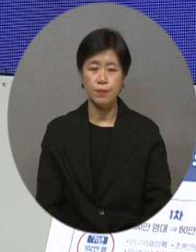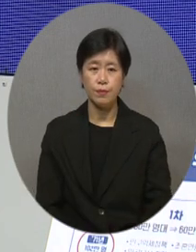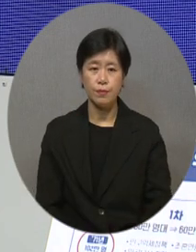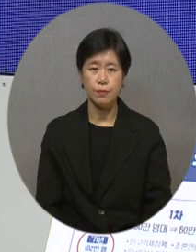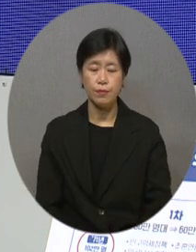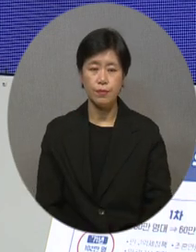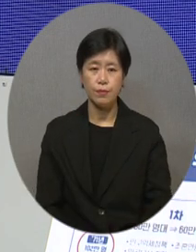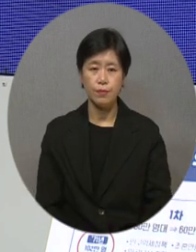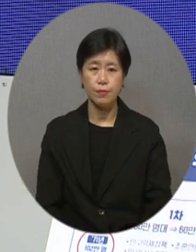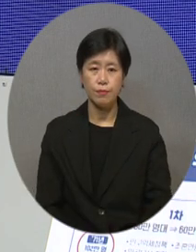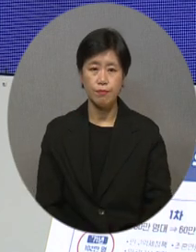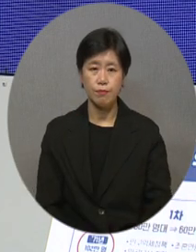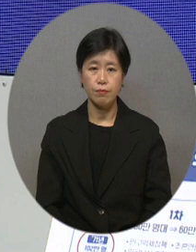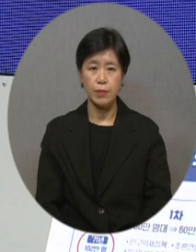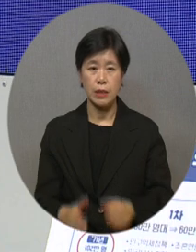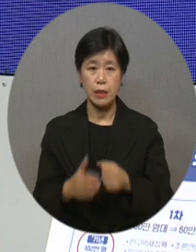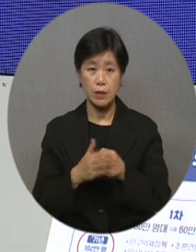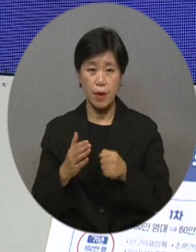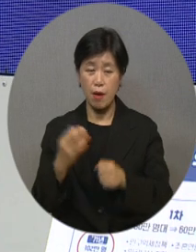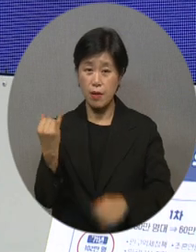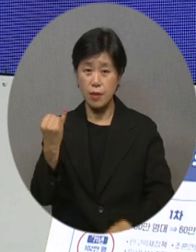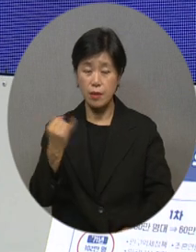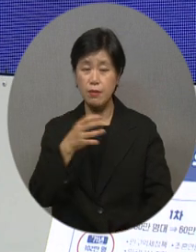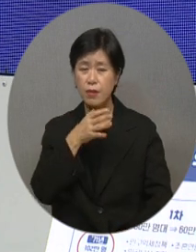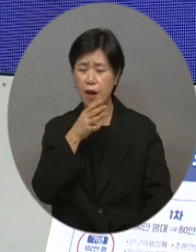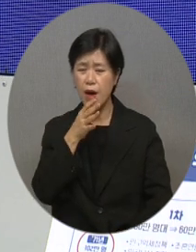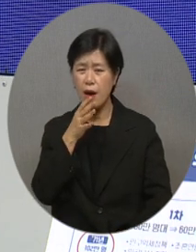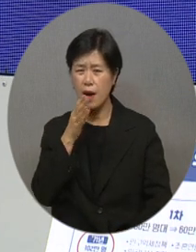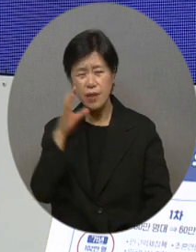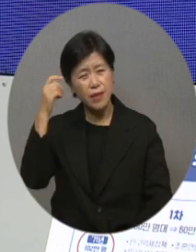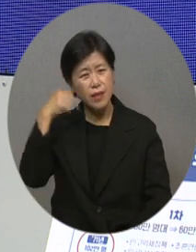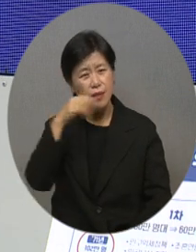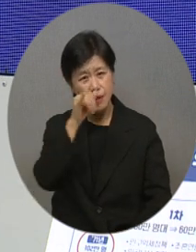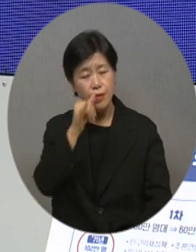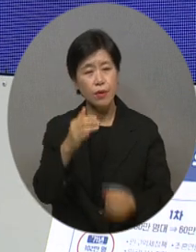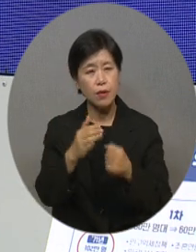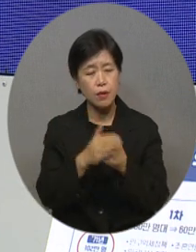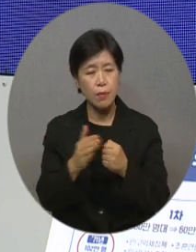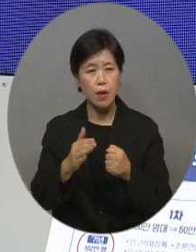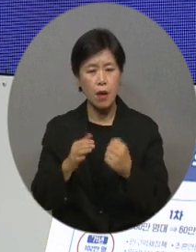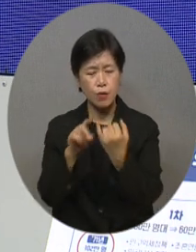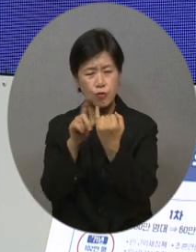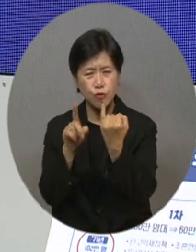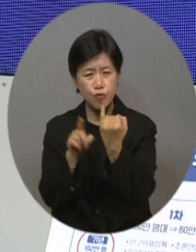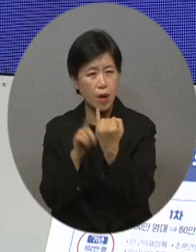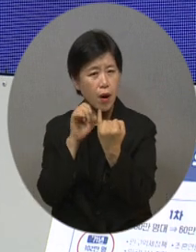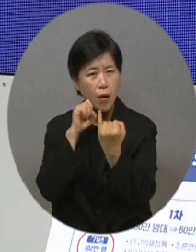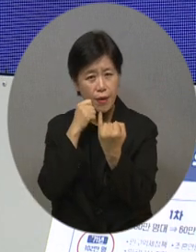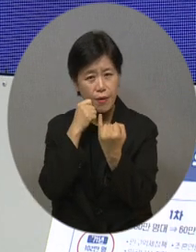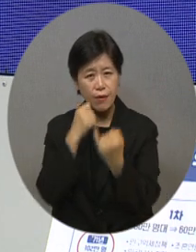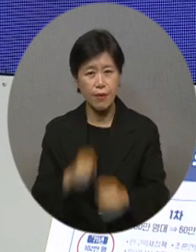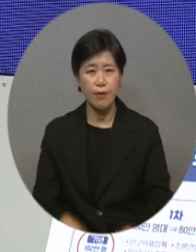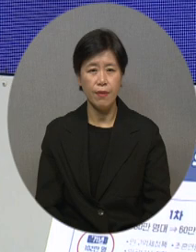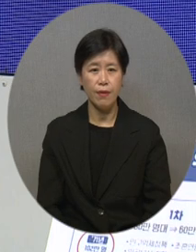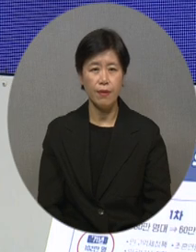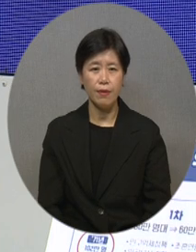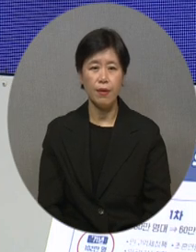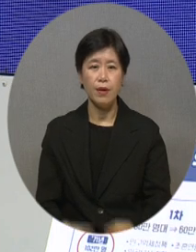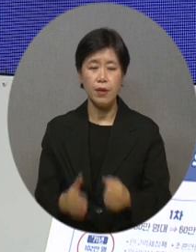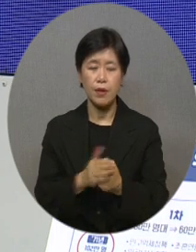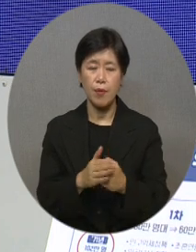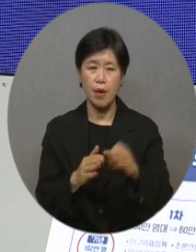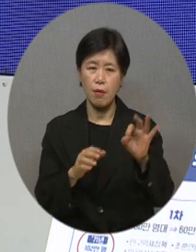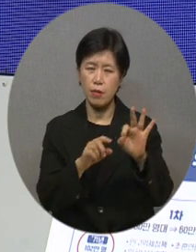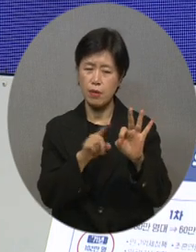지금 그러다 보니까 이게 아이가 잘 안 생기는 면이 있고 그러다 보니까 도움을 받아서 치는 사람들이 있기 때문에 10명 중에